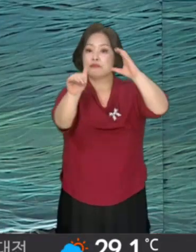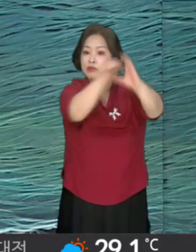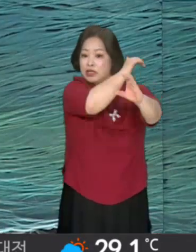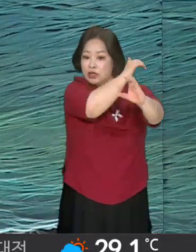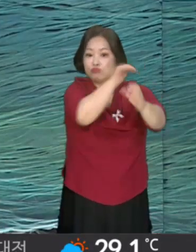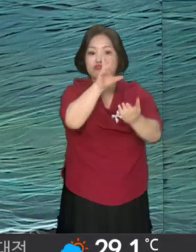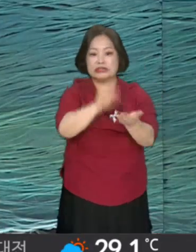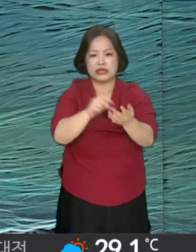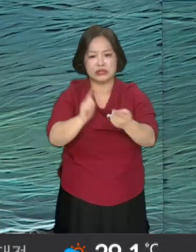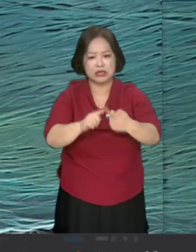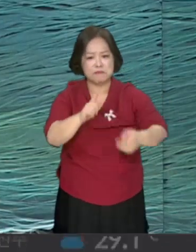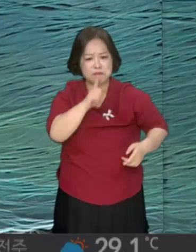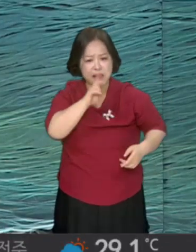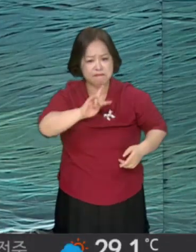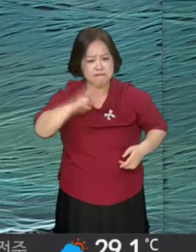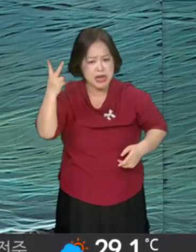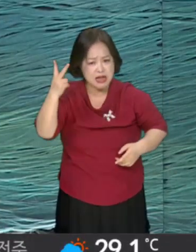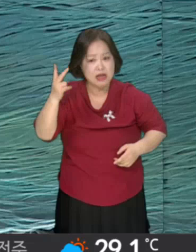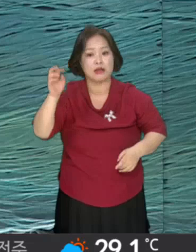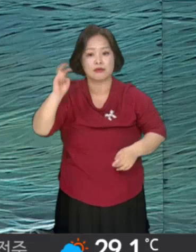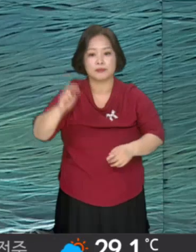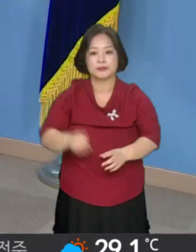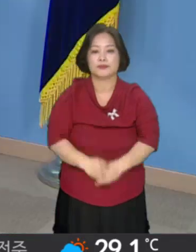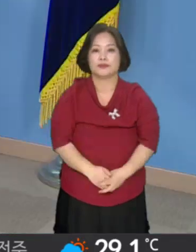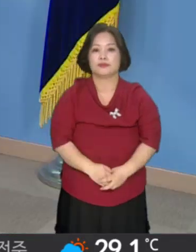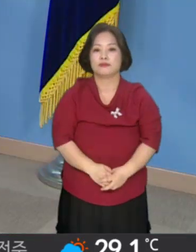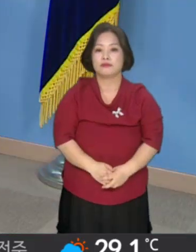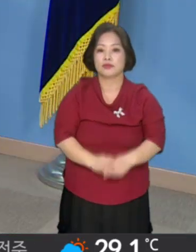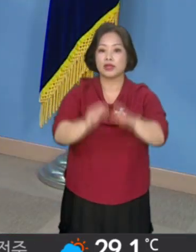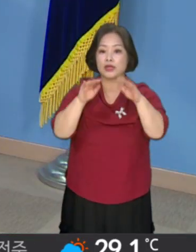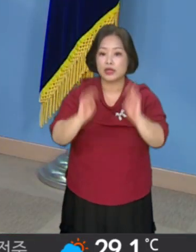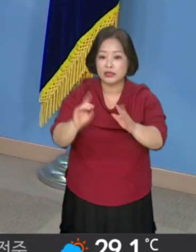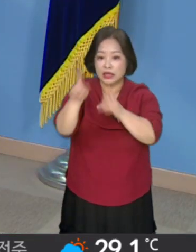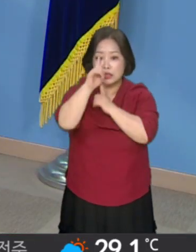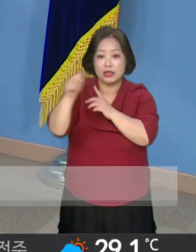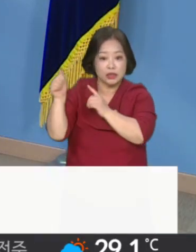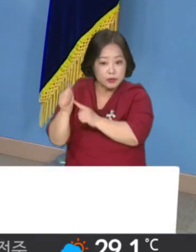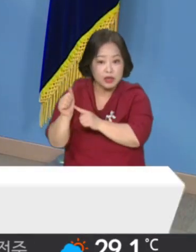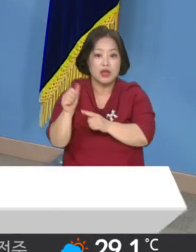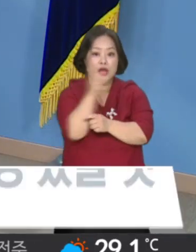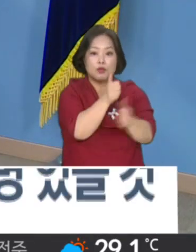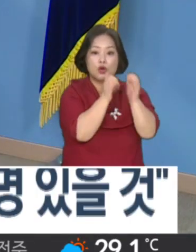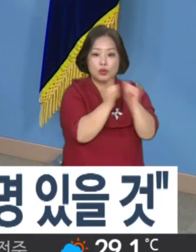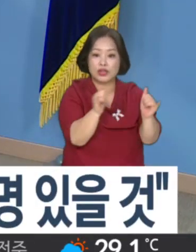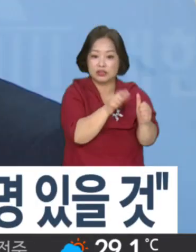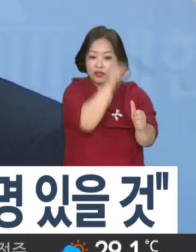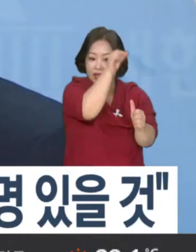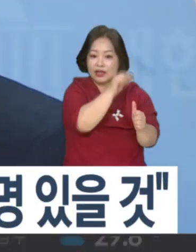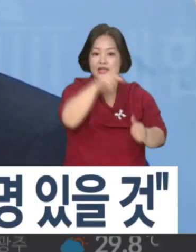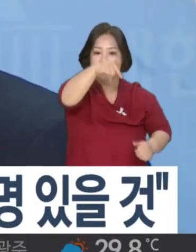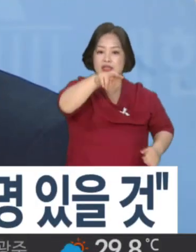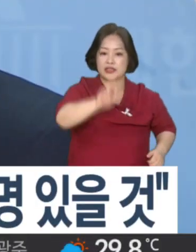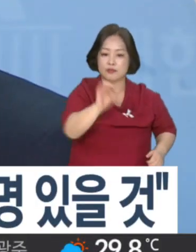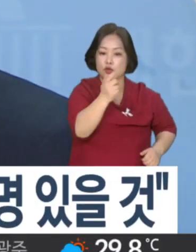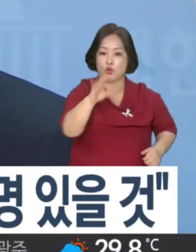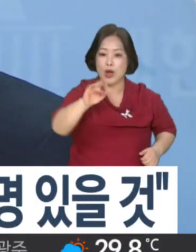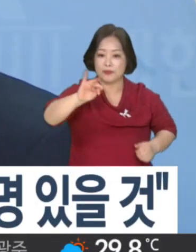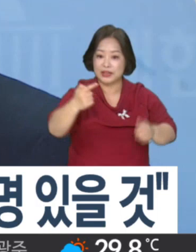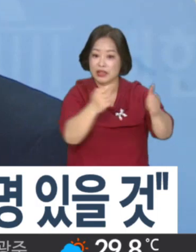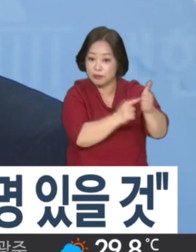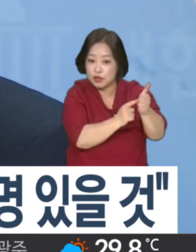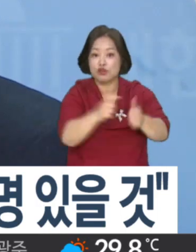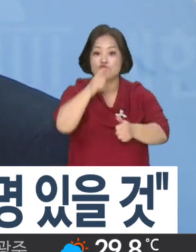다시 번복할 것이란 주장이 제기됐습니다 이전 부지서의 변호인으로 선임된 김광민 변호사는